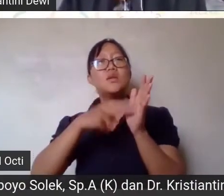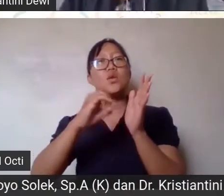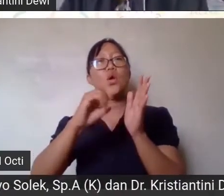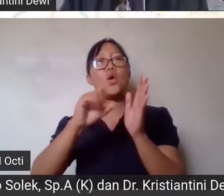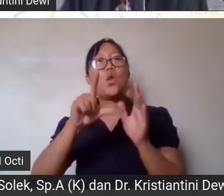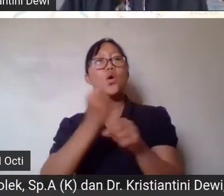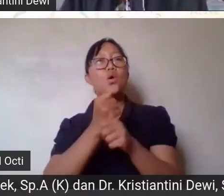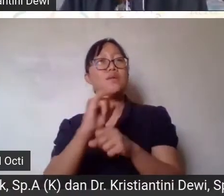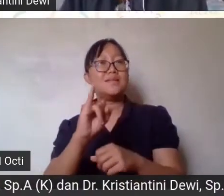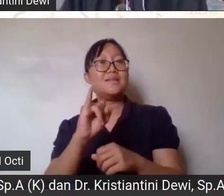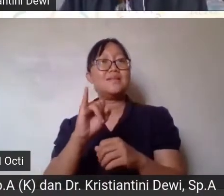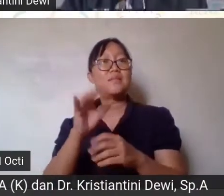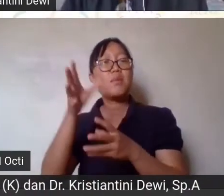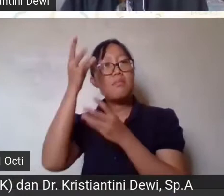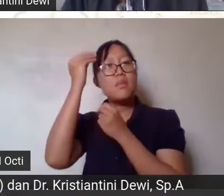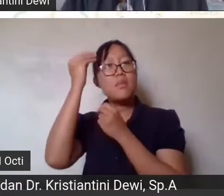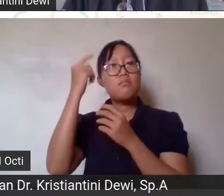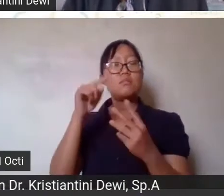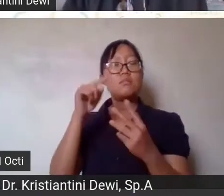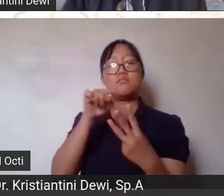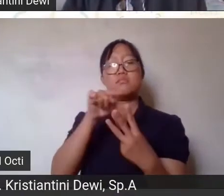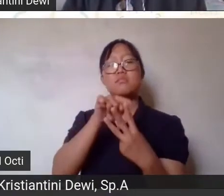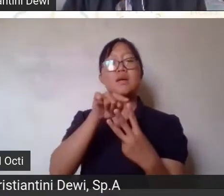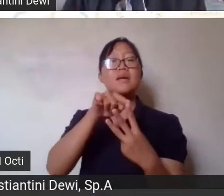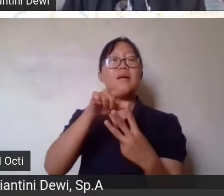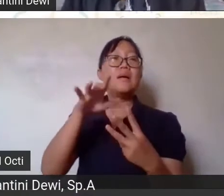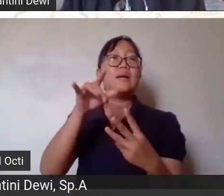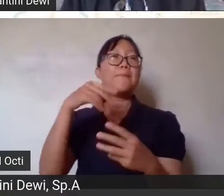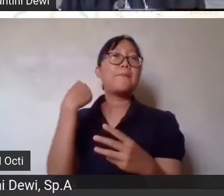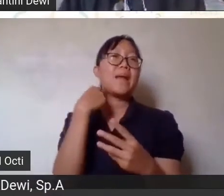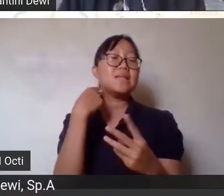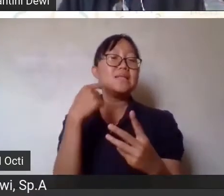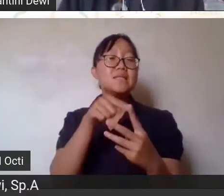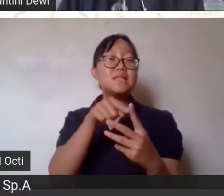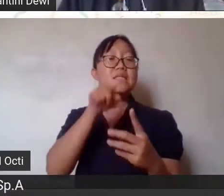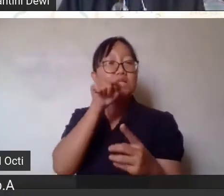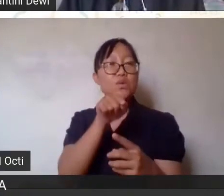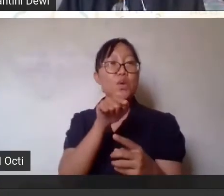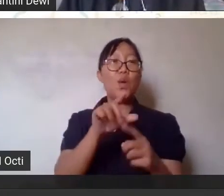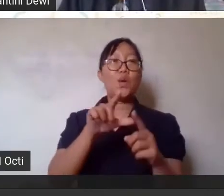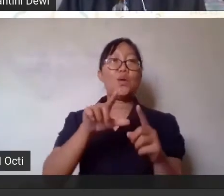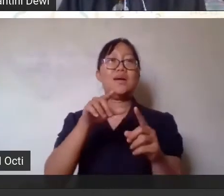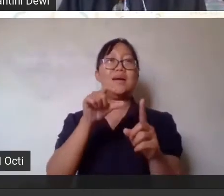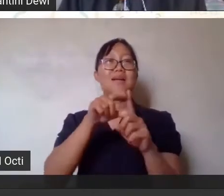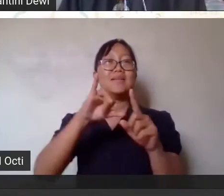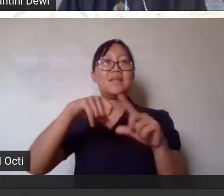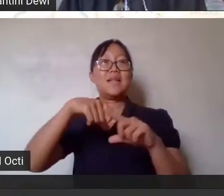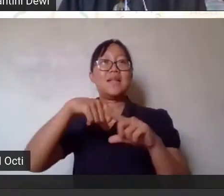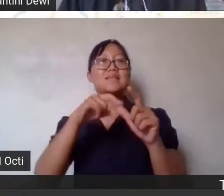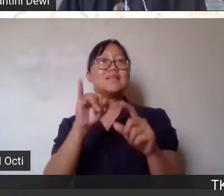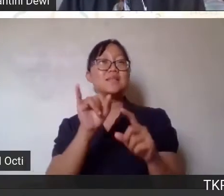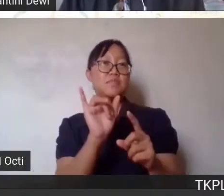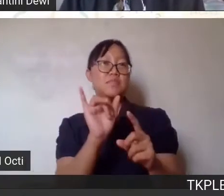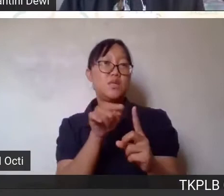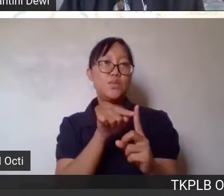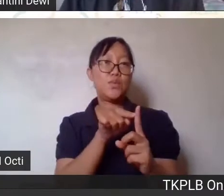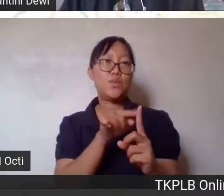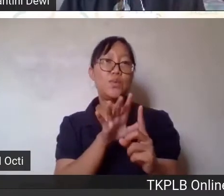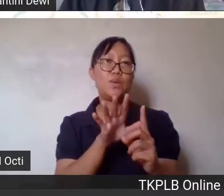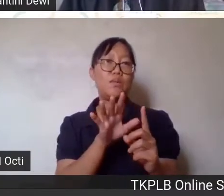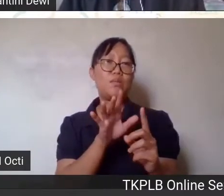disleksi seperti ini. Dia tidak hanya kaitannya dengan bahasa, bukan hanya bahasa tulisan yang terganggu,